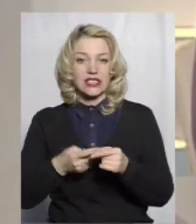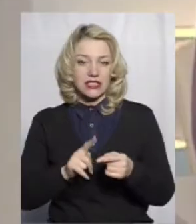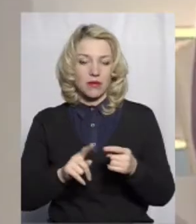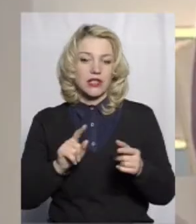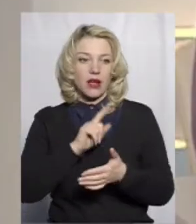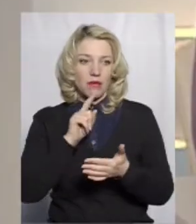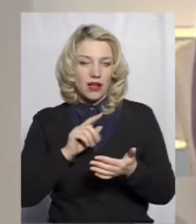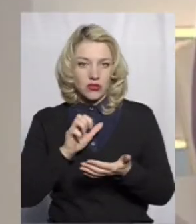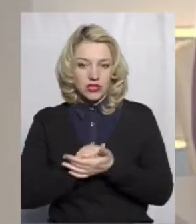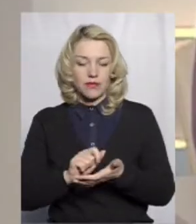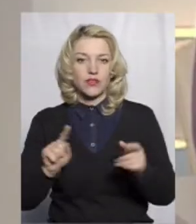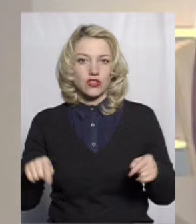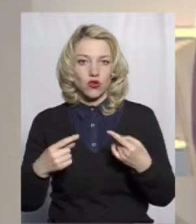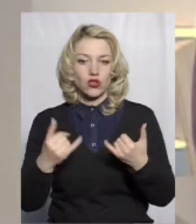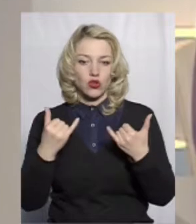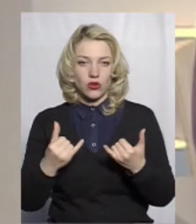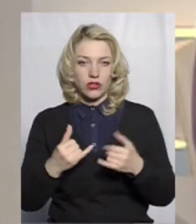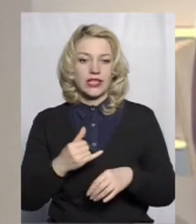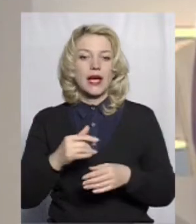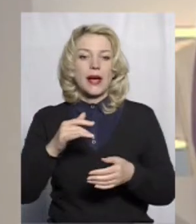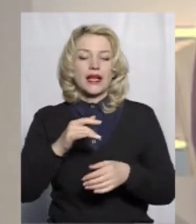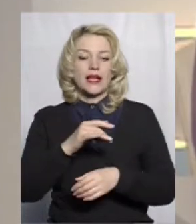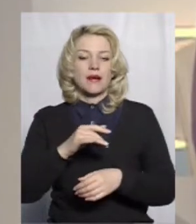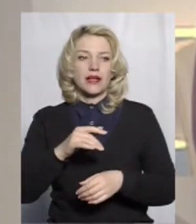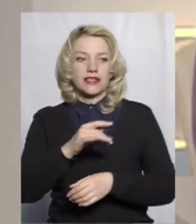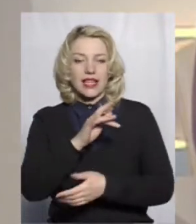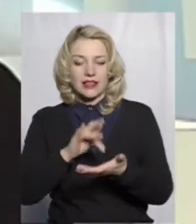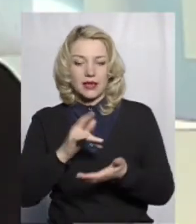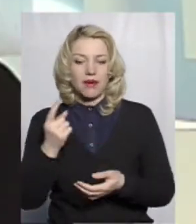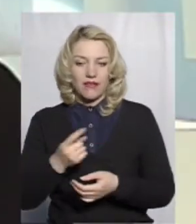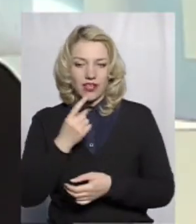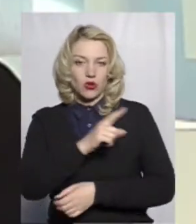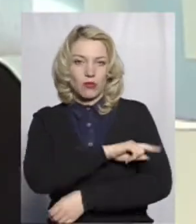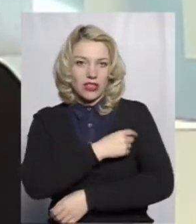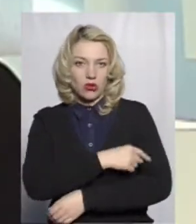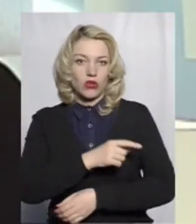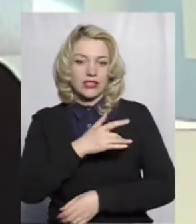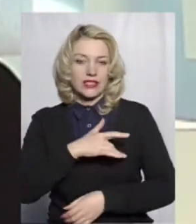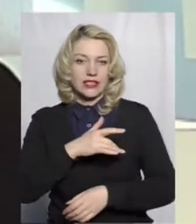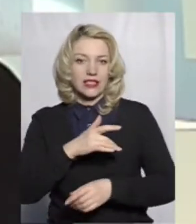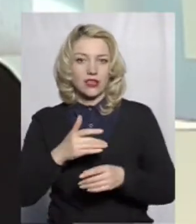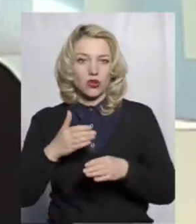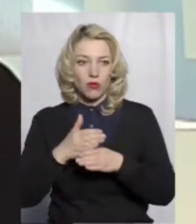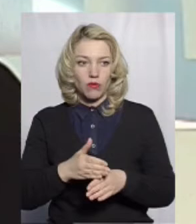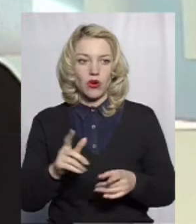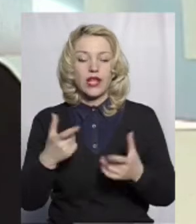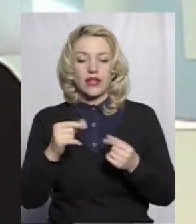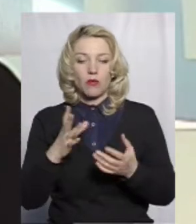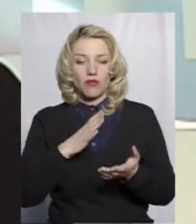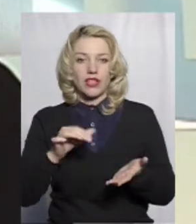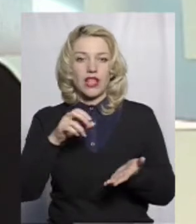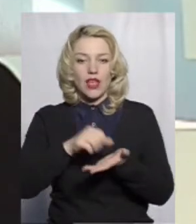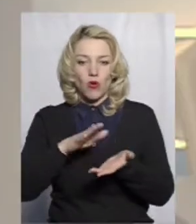створені на сьогодні центри первинної медико-санітарної допомоги, де на обліку має стояти кожна людина, кожна особа, кожна